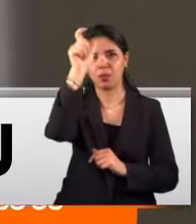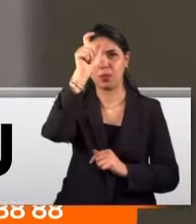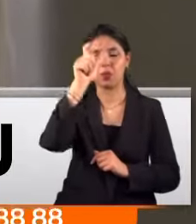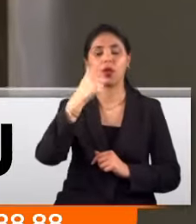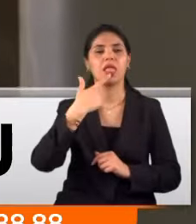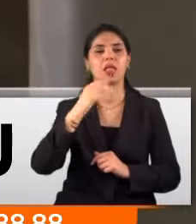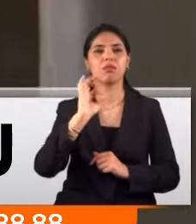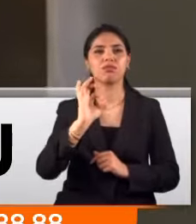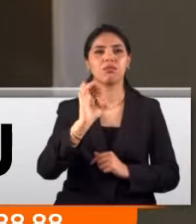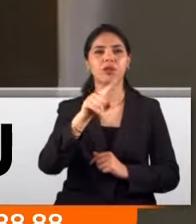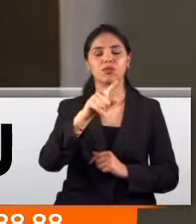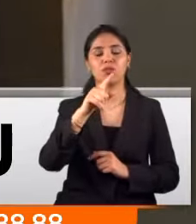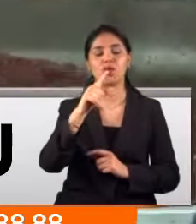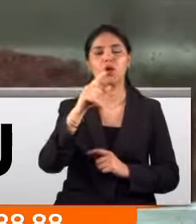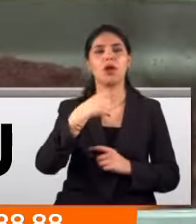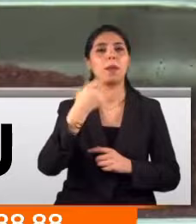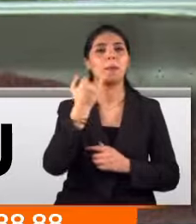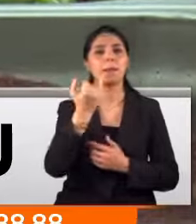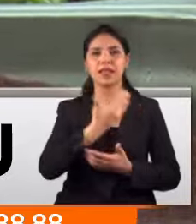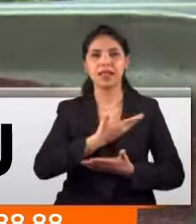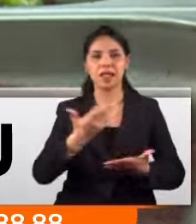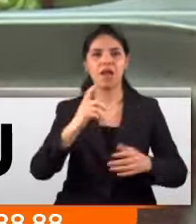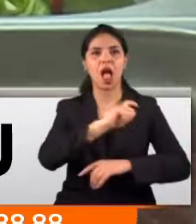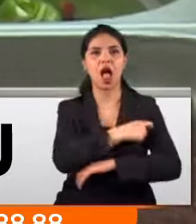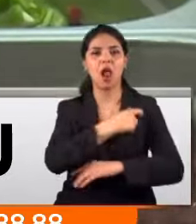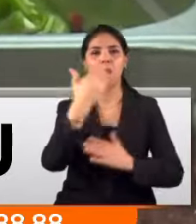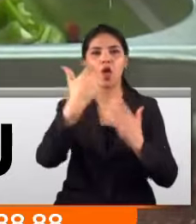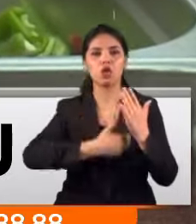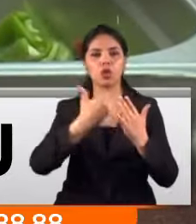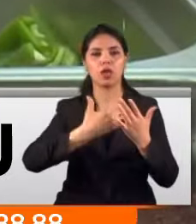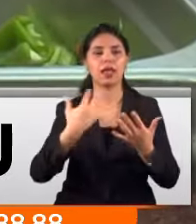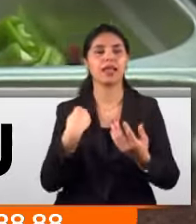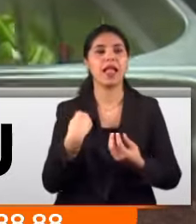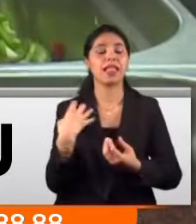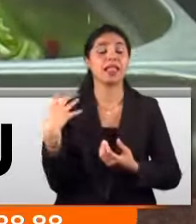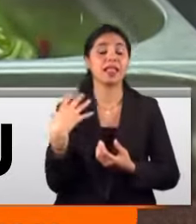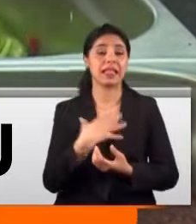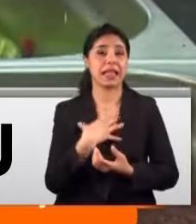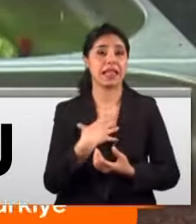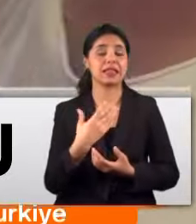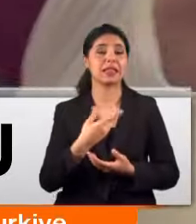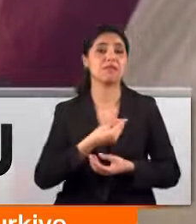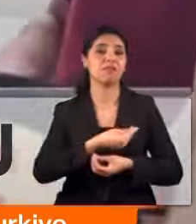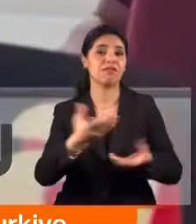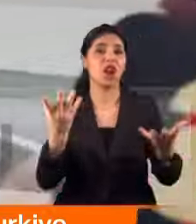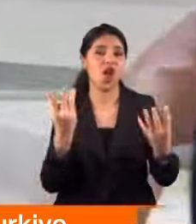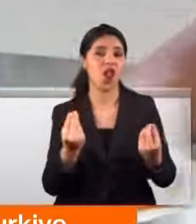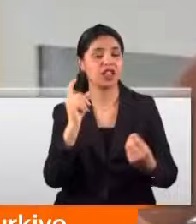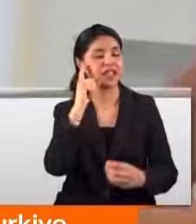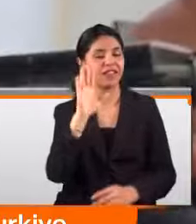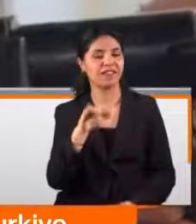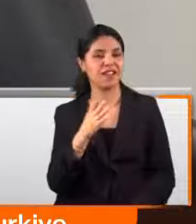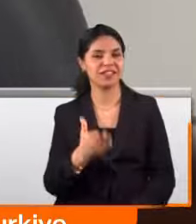taşıma kararı aldı. Davette konuklara Alman usulü döneri bizzat ikram edeceği de iddialar arasında. Bu